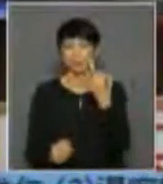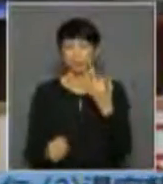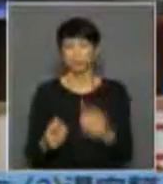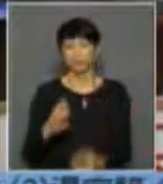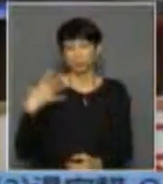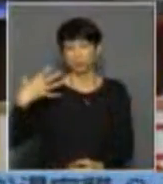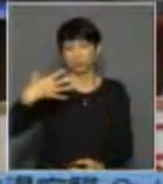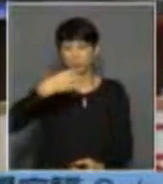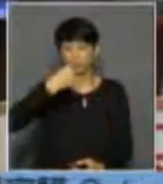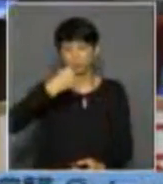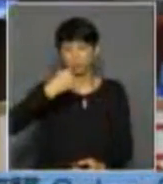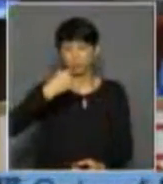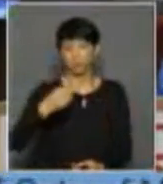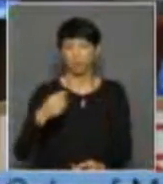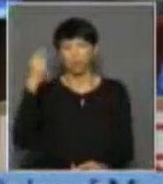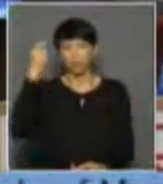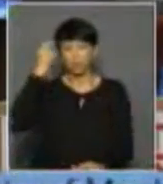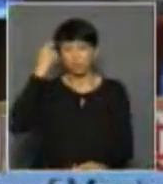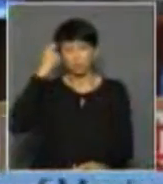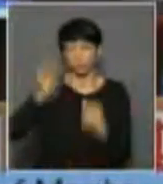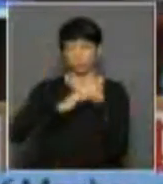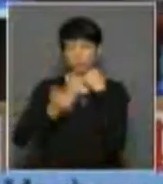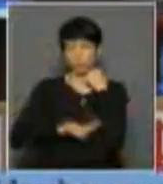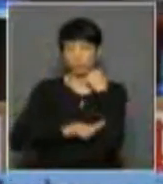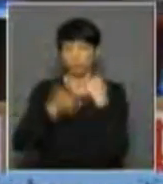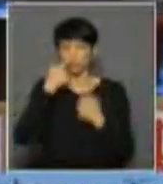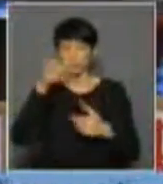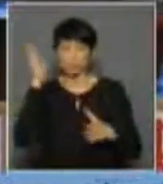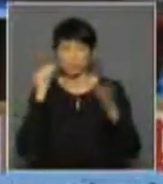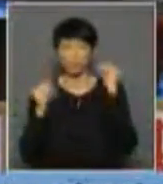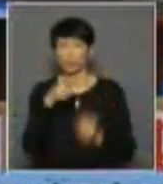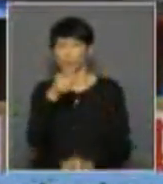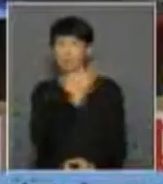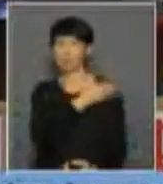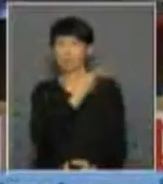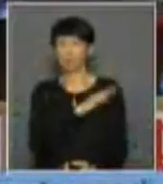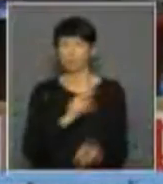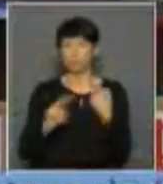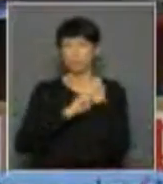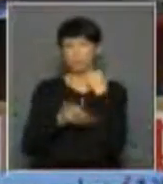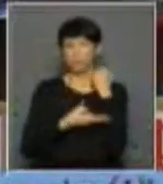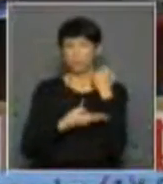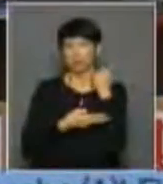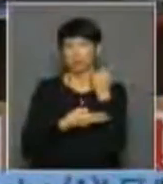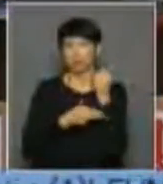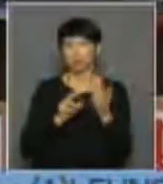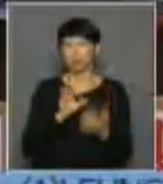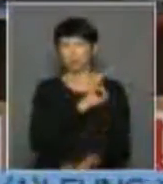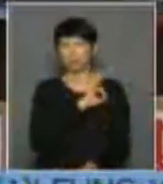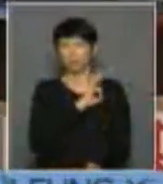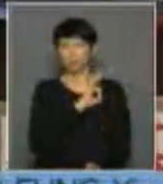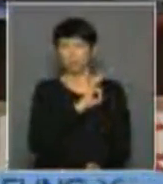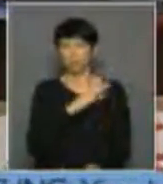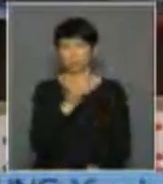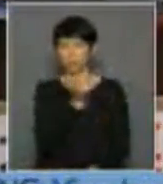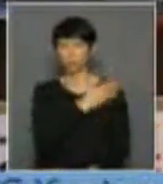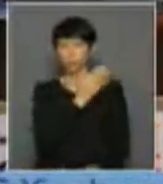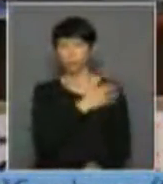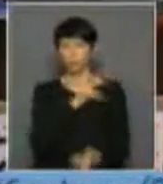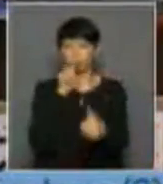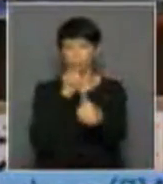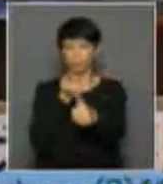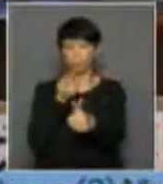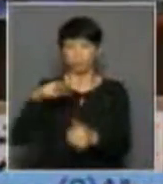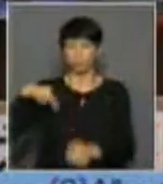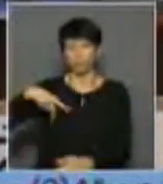行政、立法、司法，我哋第四權係新聞界，你已經唔理噶啦。立法會嘅天職就係要監察行